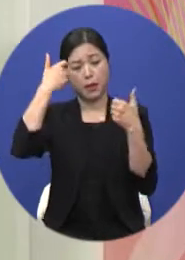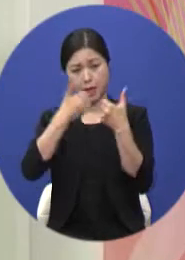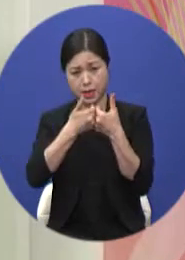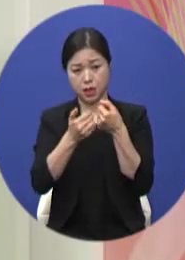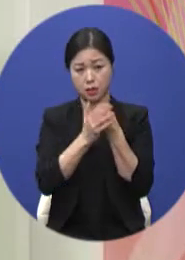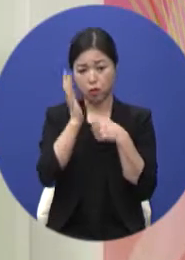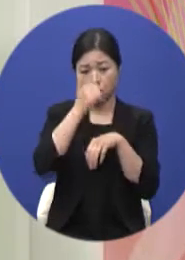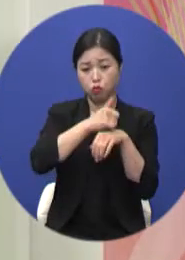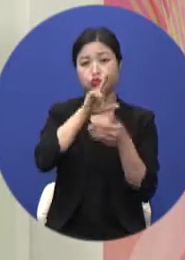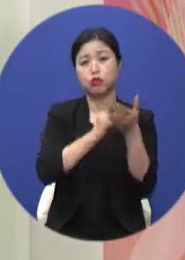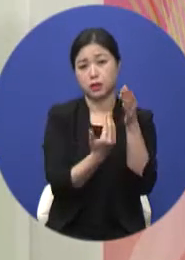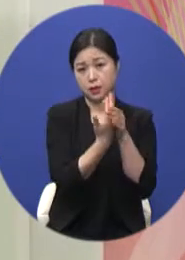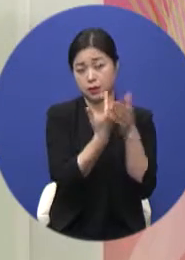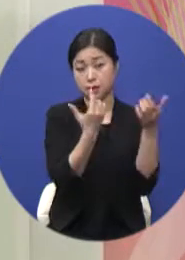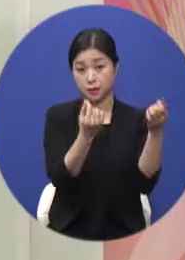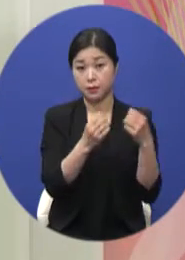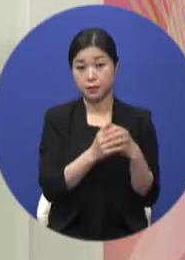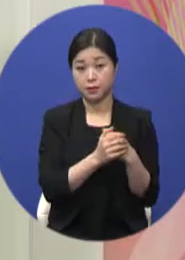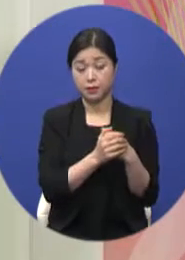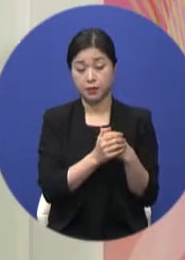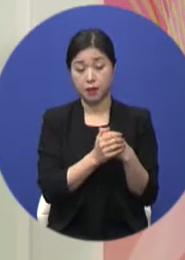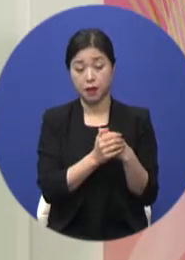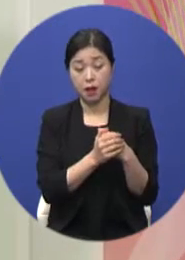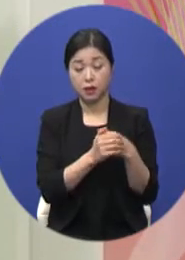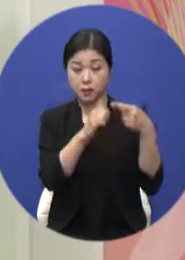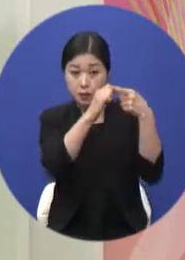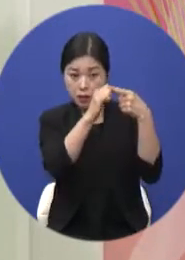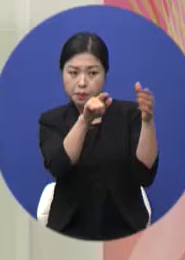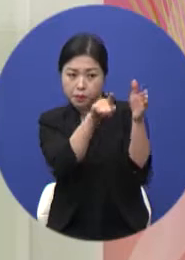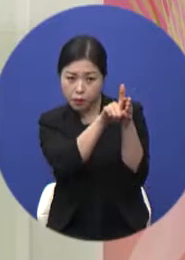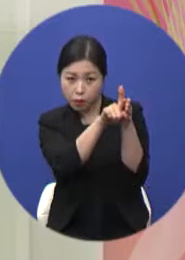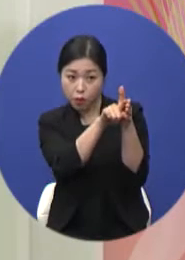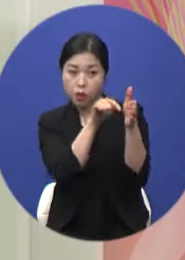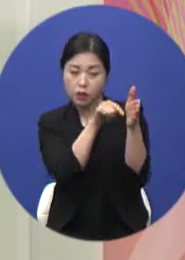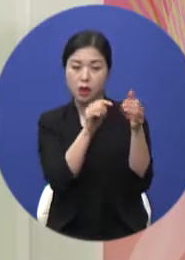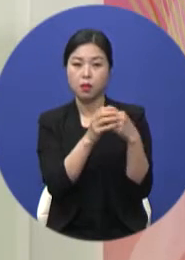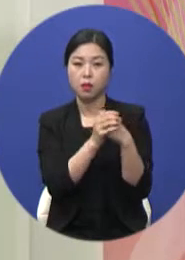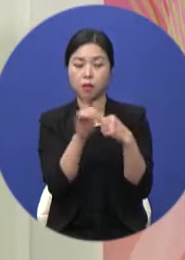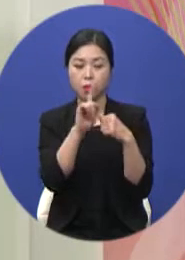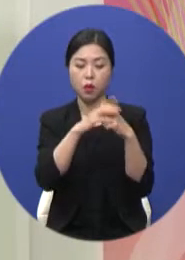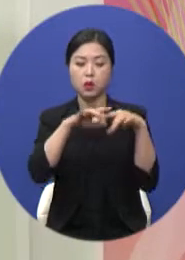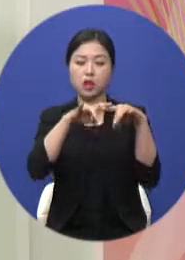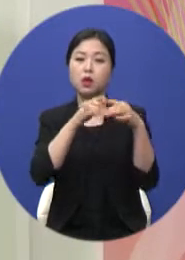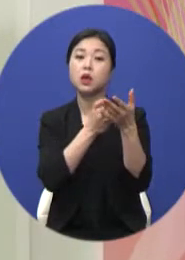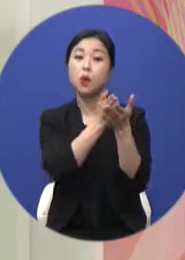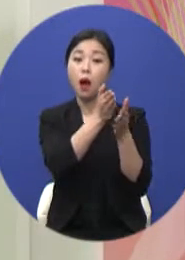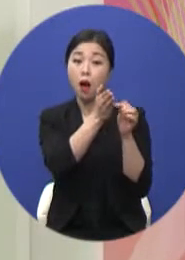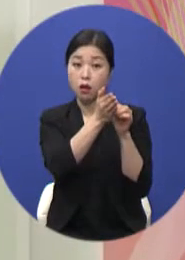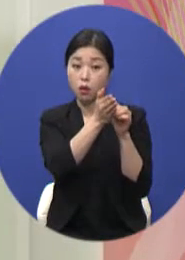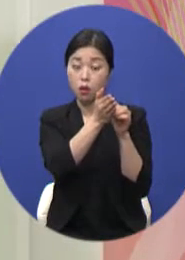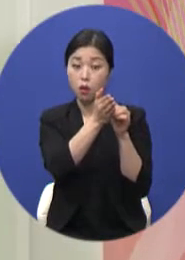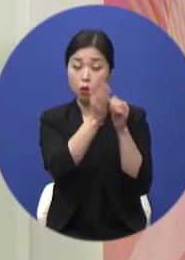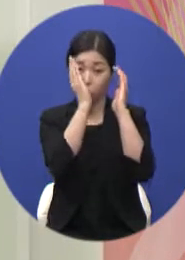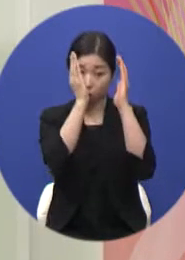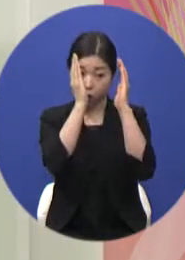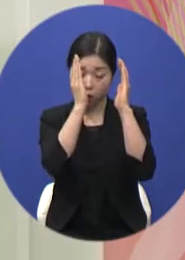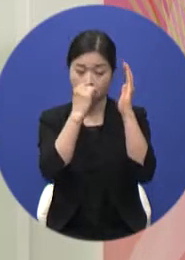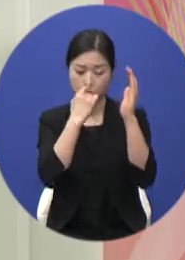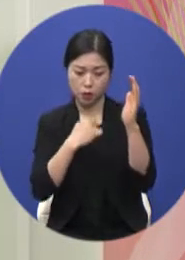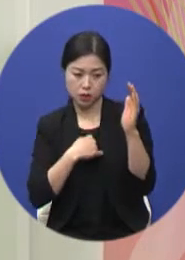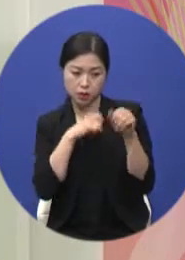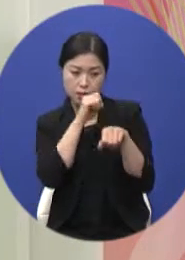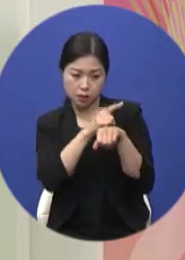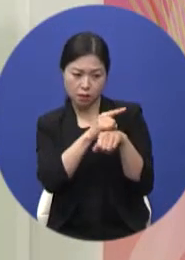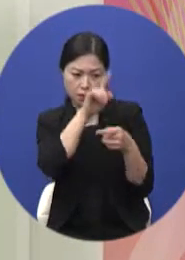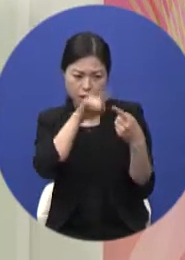때문에 문제가 생기는 거지, 1차적으로 믿어주시고 그 과가 전기과로 가서 그 자기 전공을 살리는 게 제일